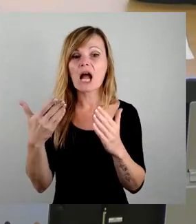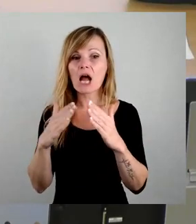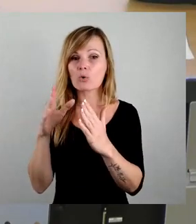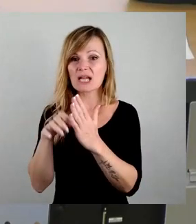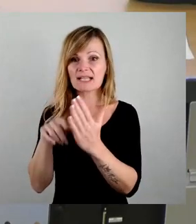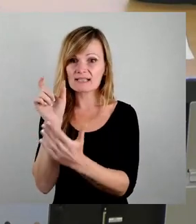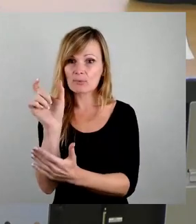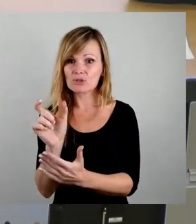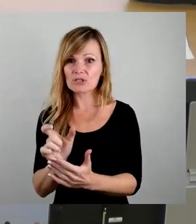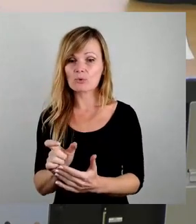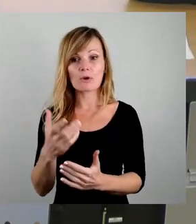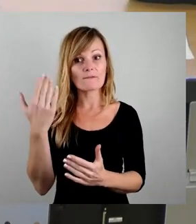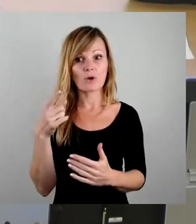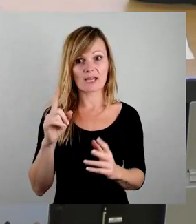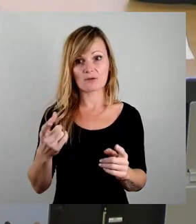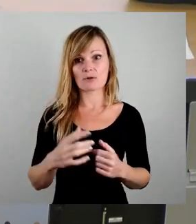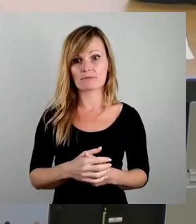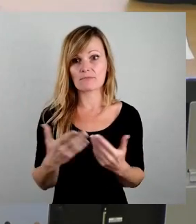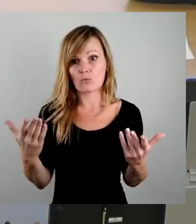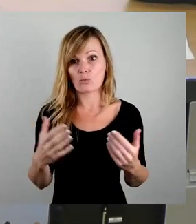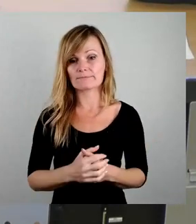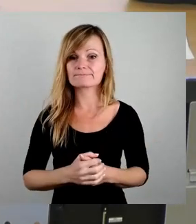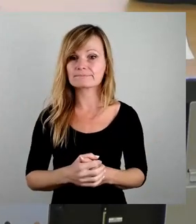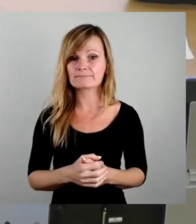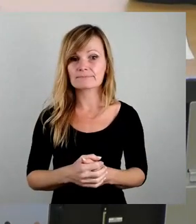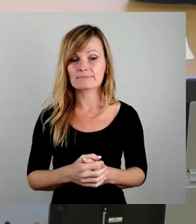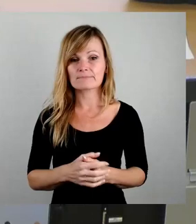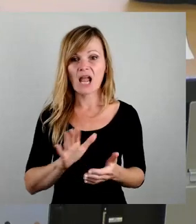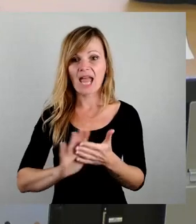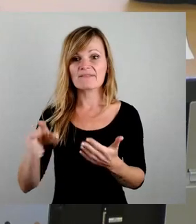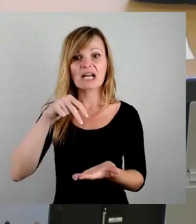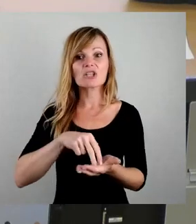Wo ist die Haushaltsposition, wo es herkommen soll? Wo ist sie? Ich kann mich doch hier vorne nie einfach hinstellen